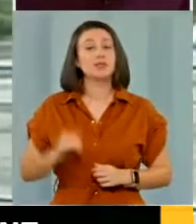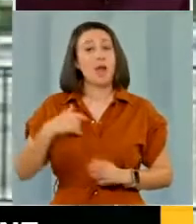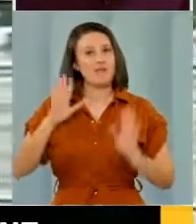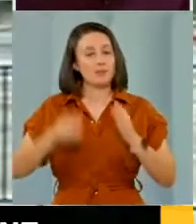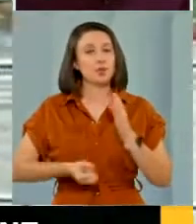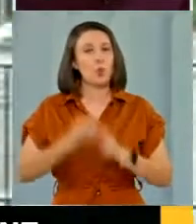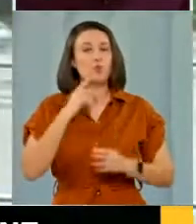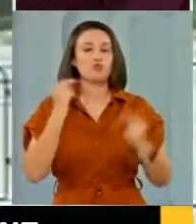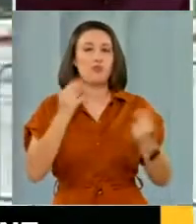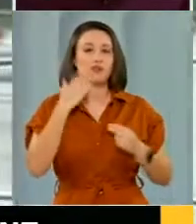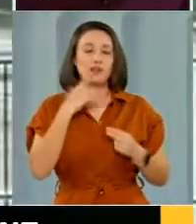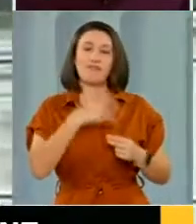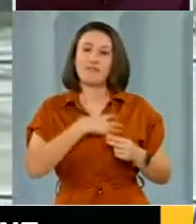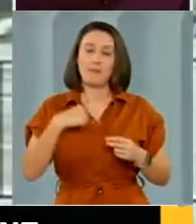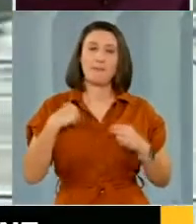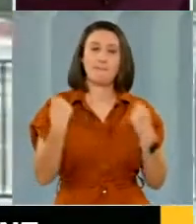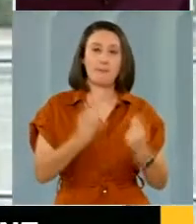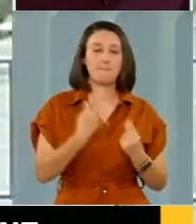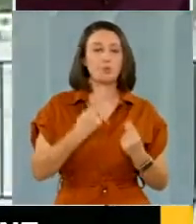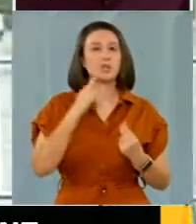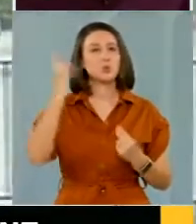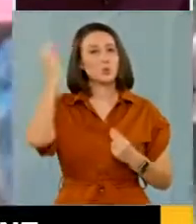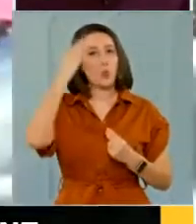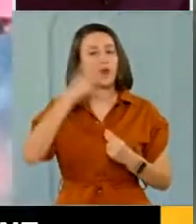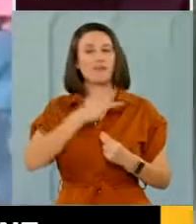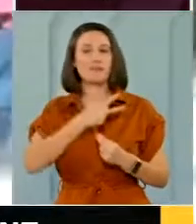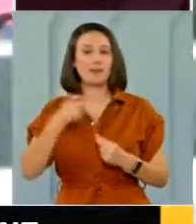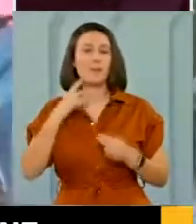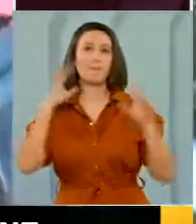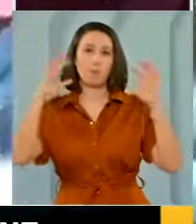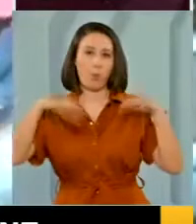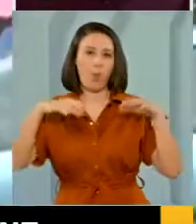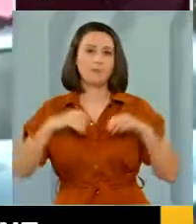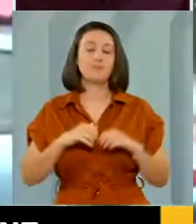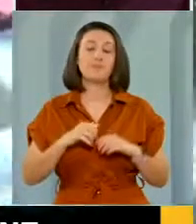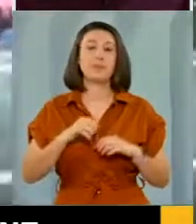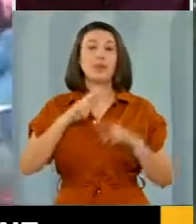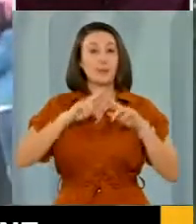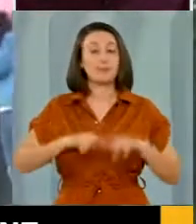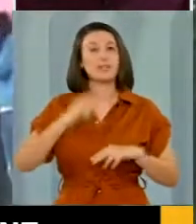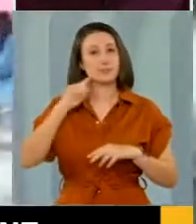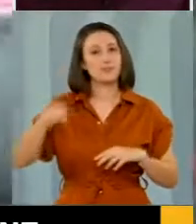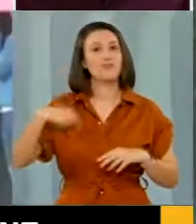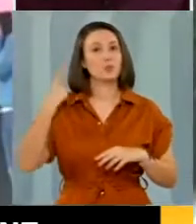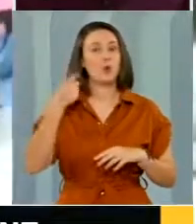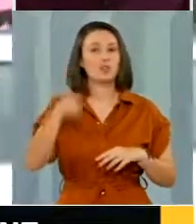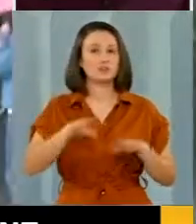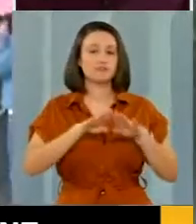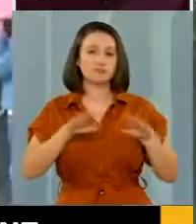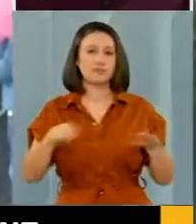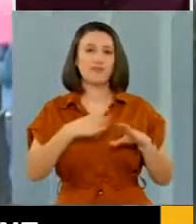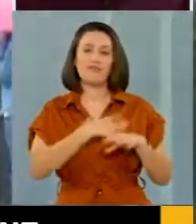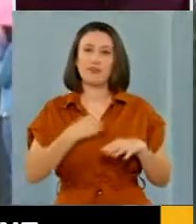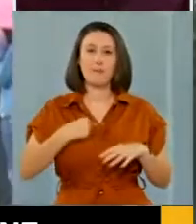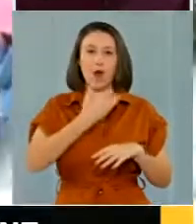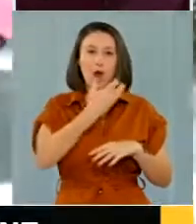nou câteva zile cu vreme mai bună, vreme însorită și fără ploi. Încă săptămâna viitoare, pe acest fond de vreme caldă,